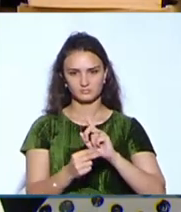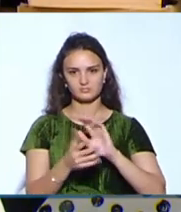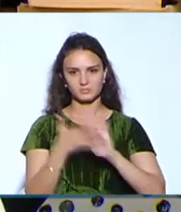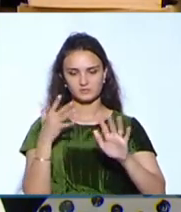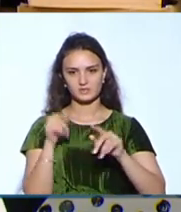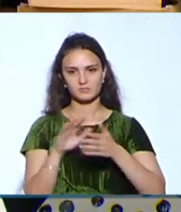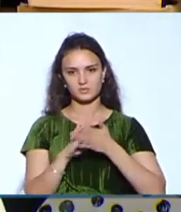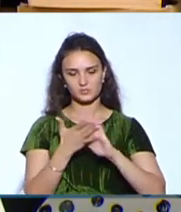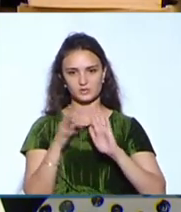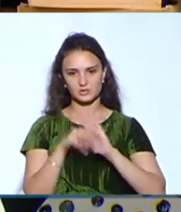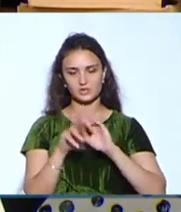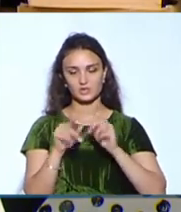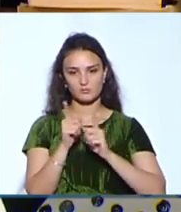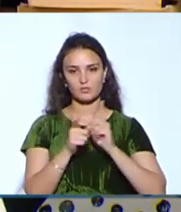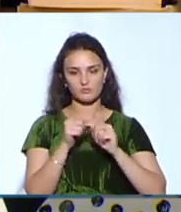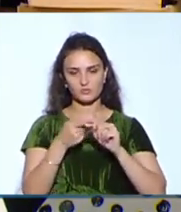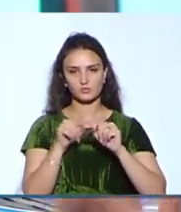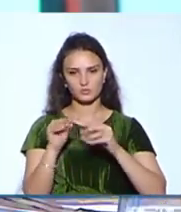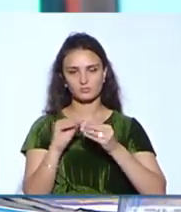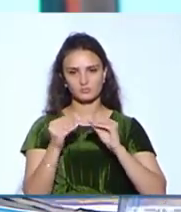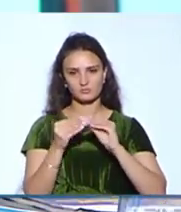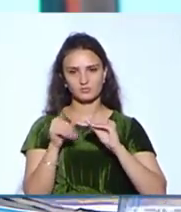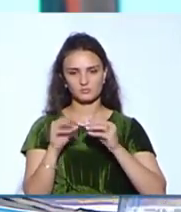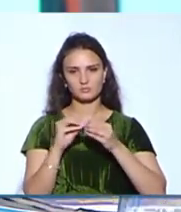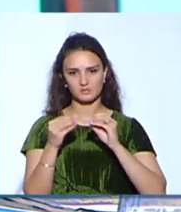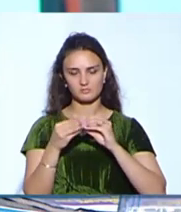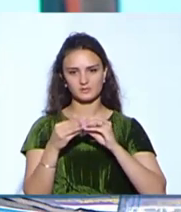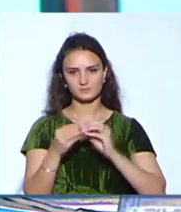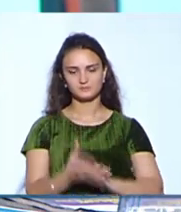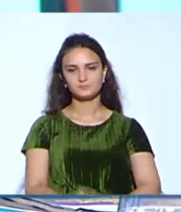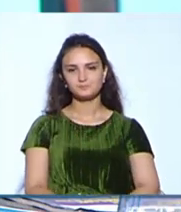გაერკვეს ამ სიტუაციაში და მოაგვაროს ეს, ანუ მიიჩნიოს პრობლემად.